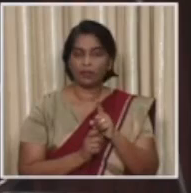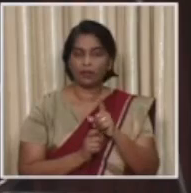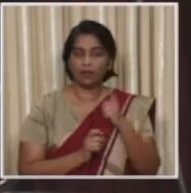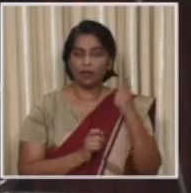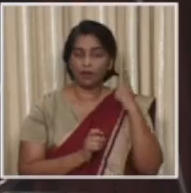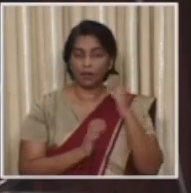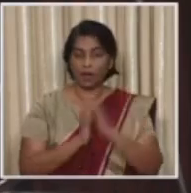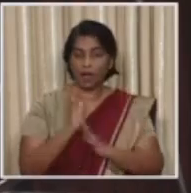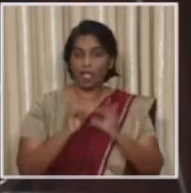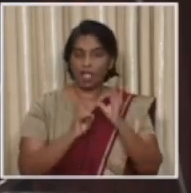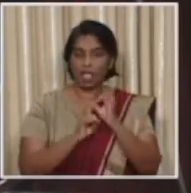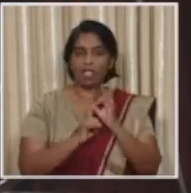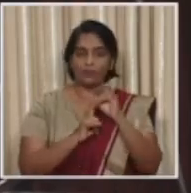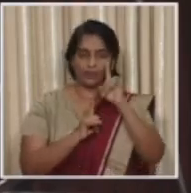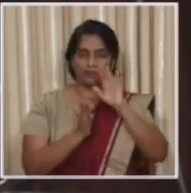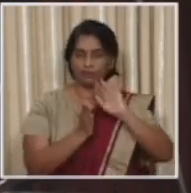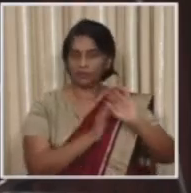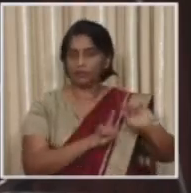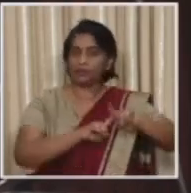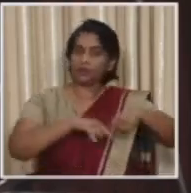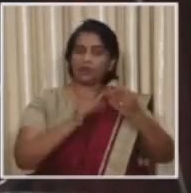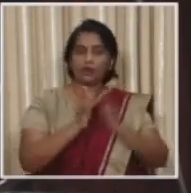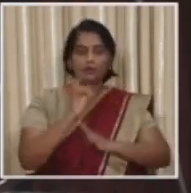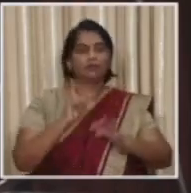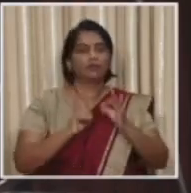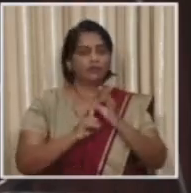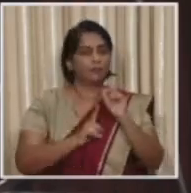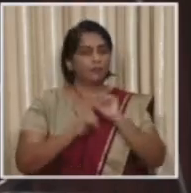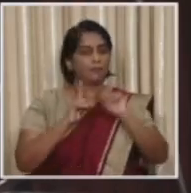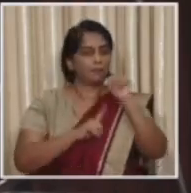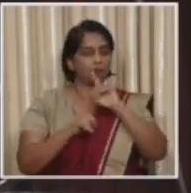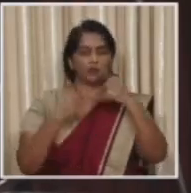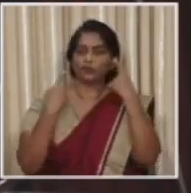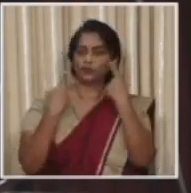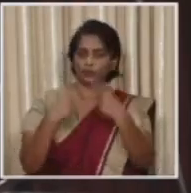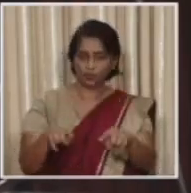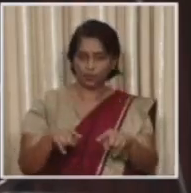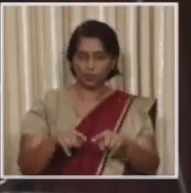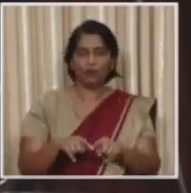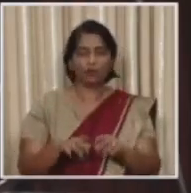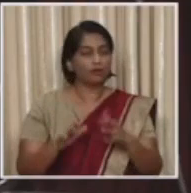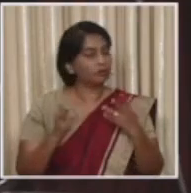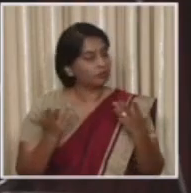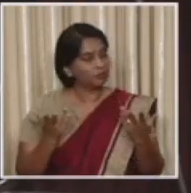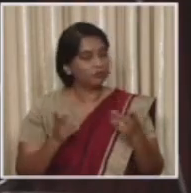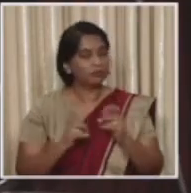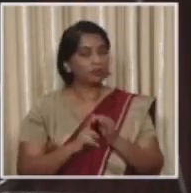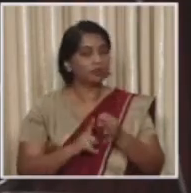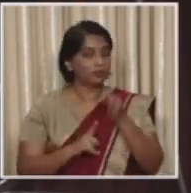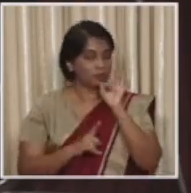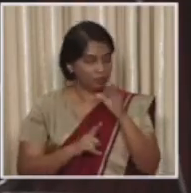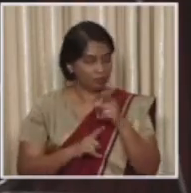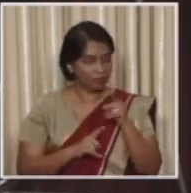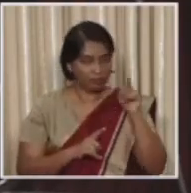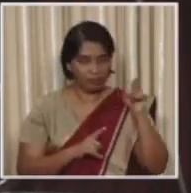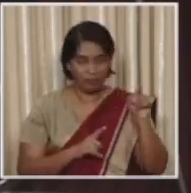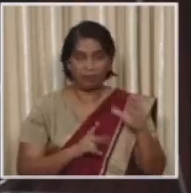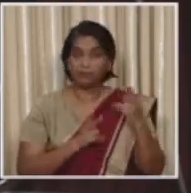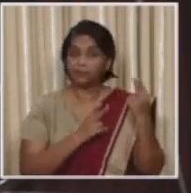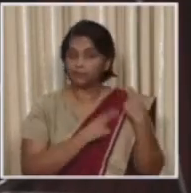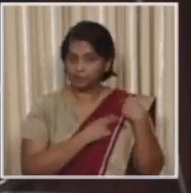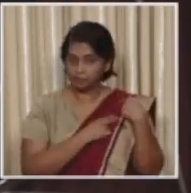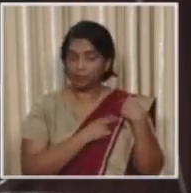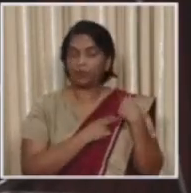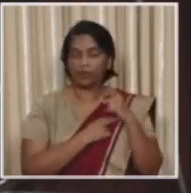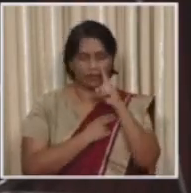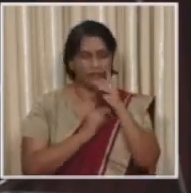ඇමති ධූරයේ හැර අනික් සියලු අමාත්‍ය ධූර පාර්ලිමේන්තුවට පැවරීම සම්බන්ධයෙන්. නැත්තම් ජනාධිපතිතුමා විසින් දරනව නම් දැරිය